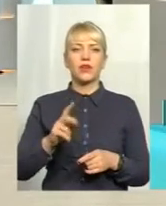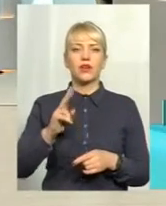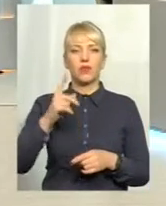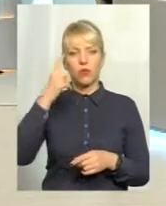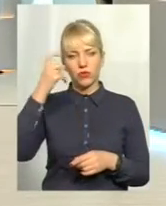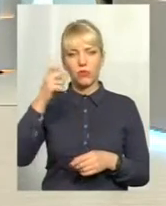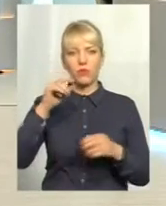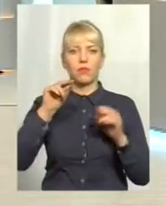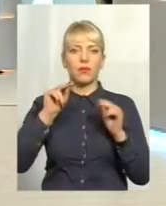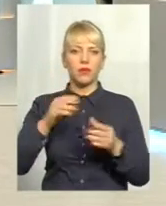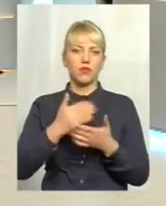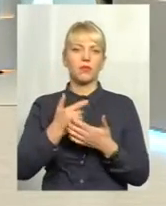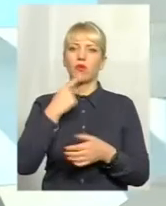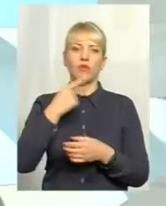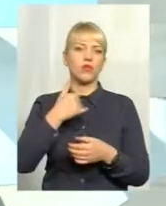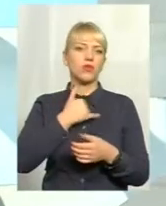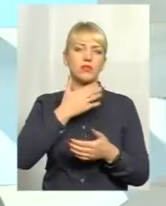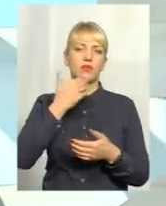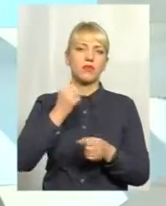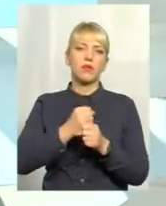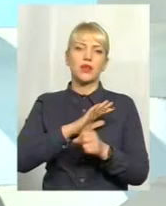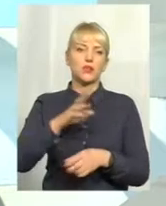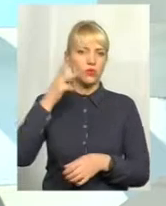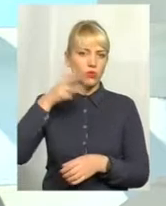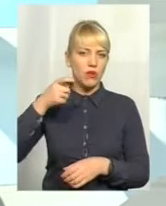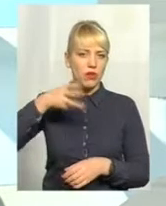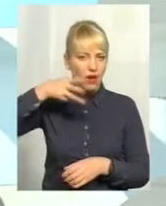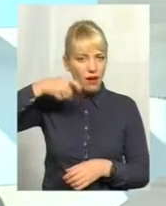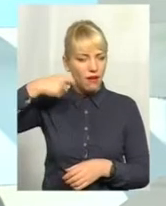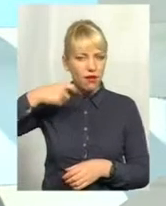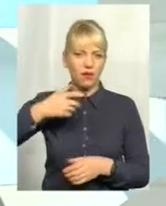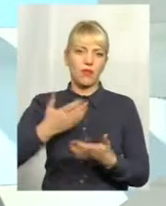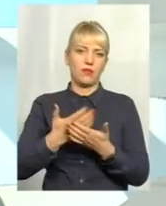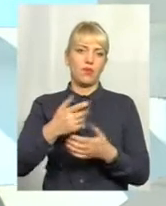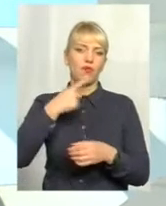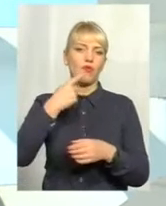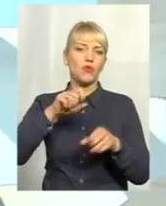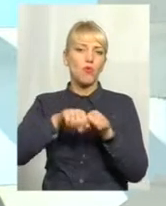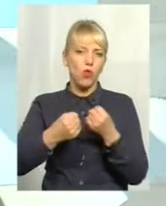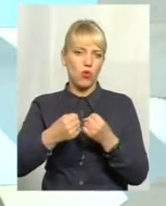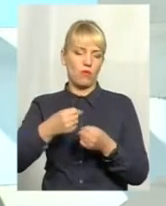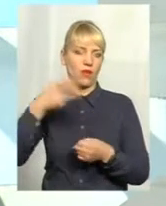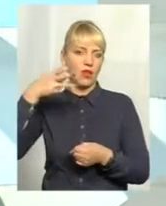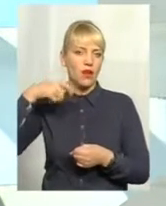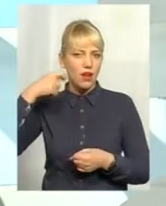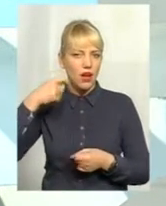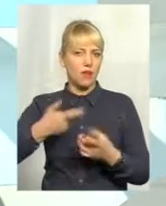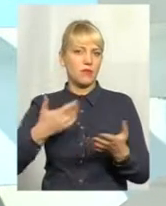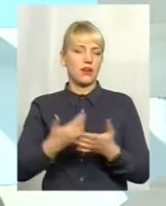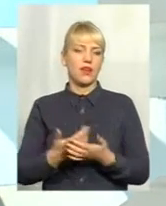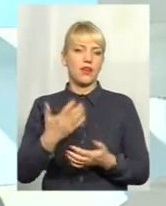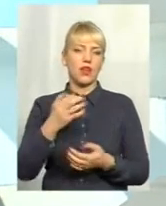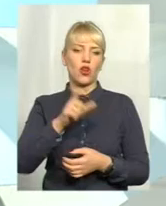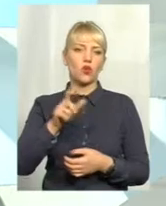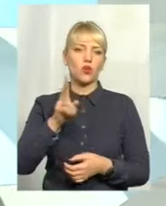що не, ну, не здійснюється відеозапис, не працює, поломана. Є такі юридичні особи, які,